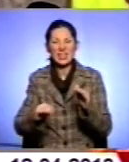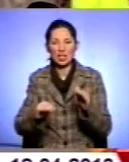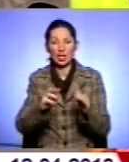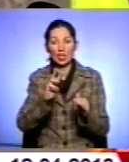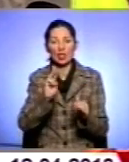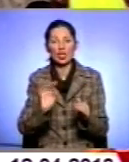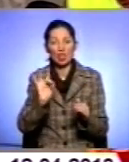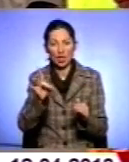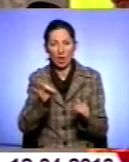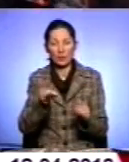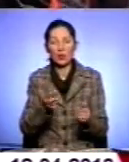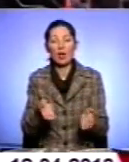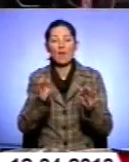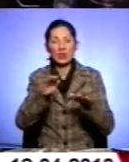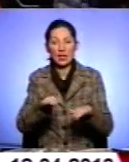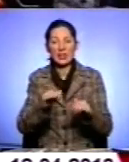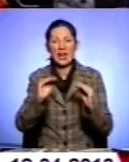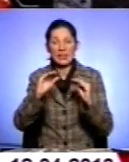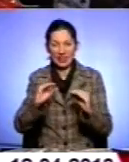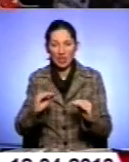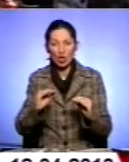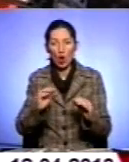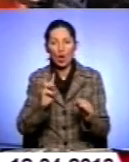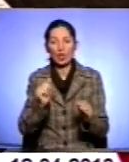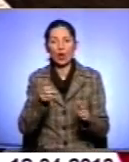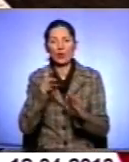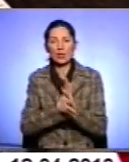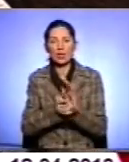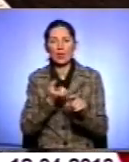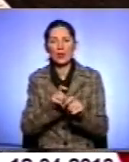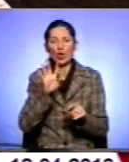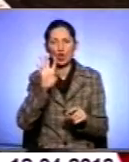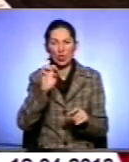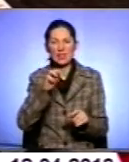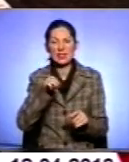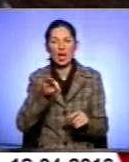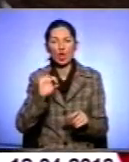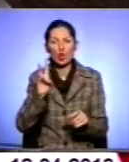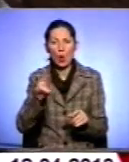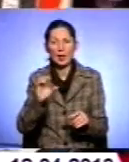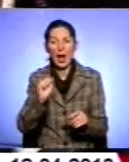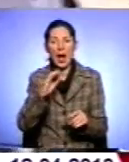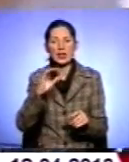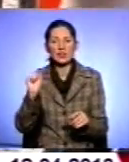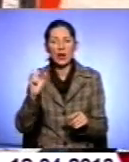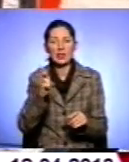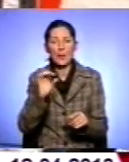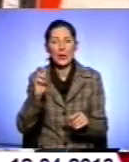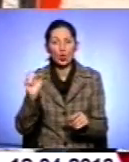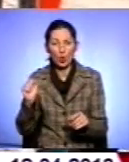нижнього вирівнюючого шару витратять більше 400 тонн асфальтобетону. Та на цьому робота не завершиться. Зверху буде